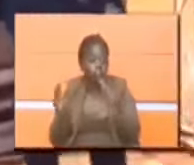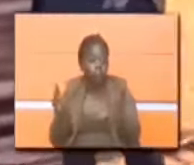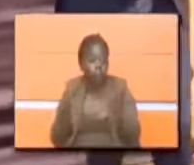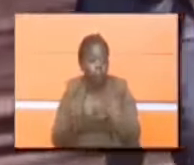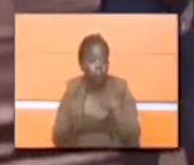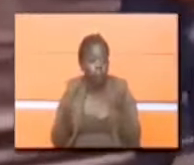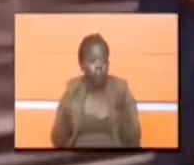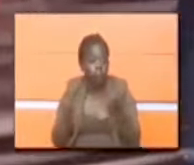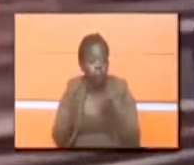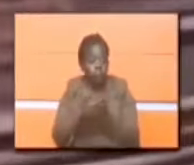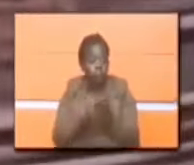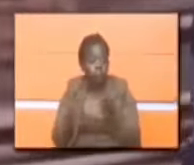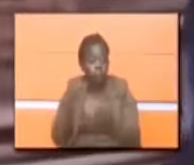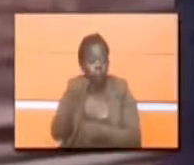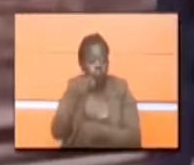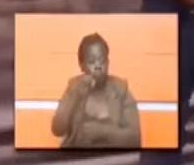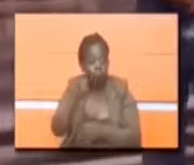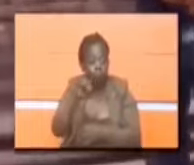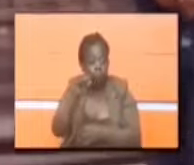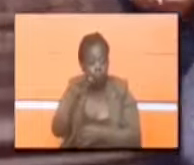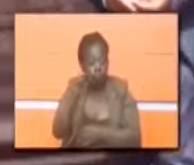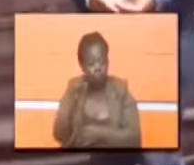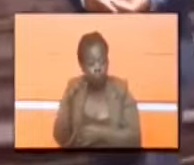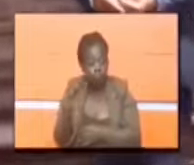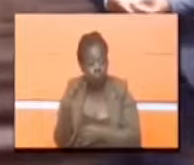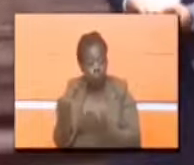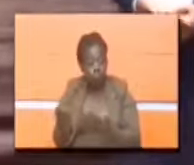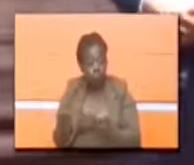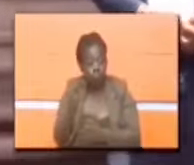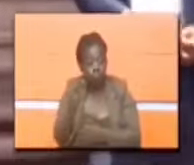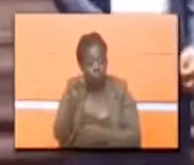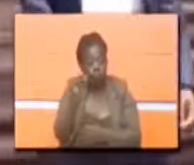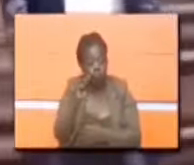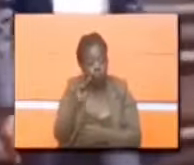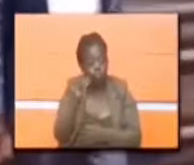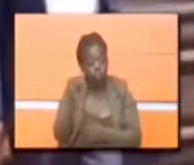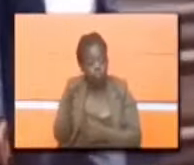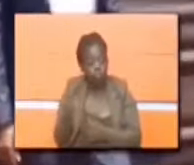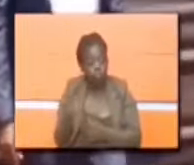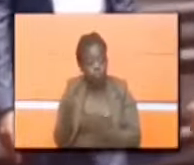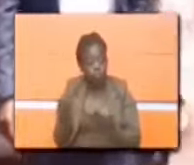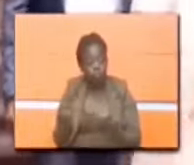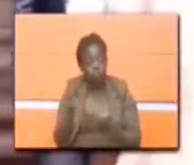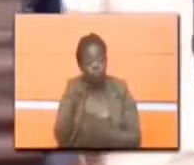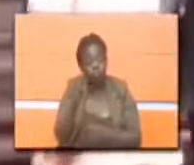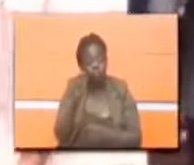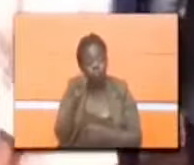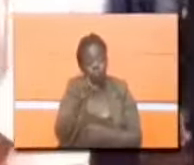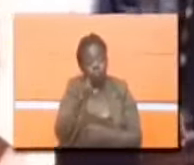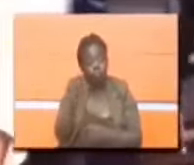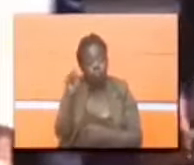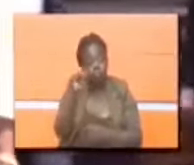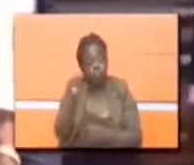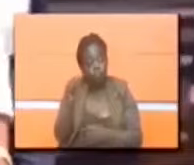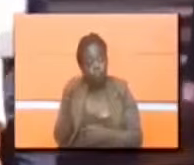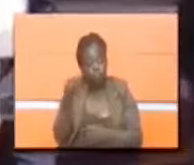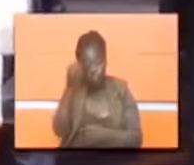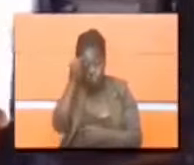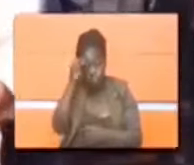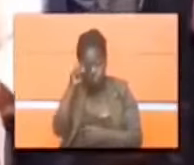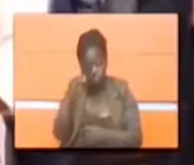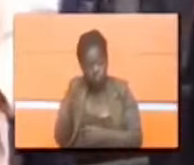gwetabiddwako Ssaabawandiisi Hajjat Nabukeera Kabuye akulira Nabisunsa Girls owa Kololo SS Edward Kanoonya nga mububaka